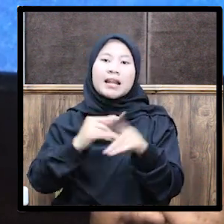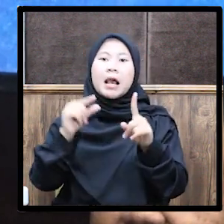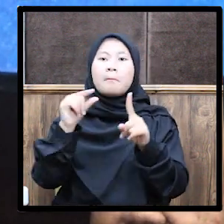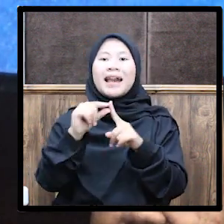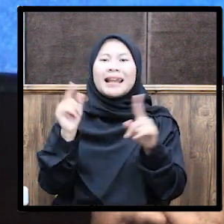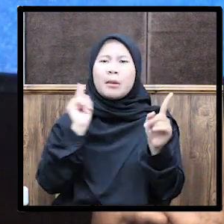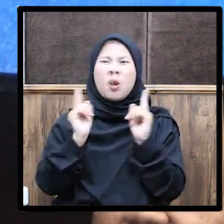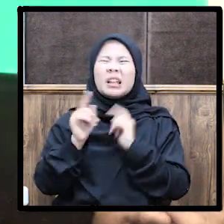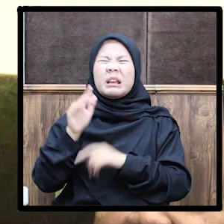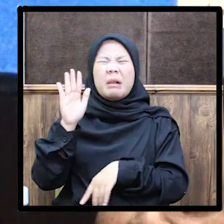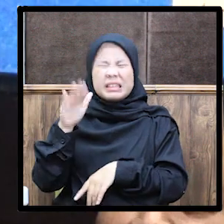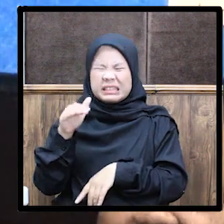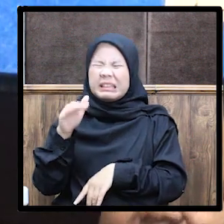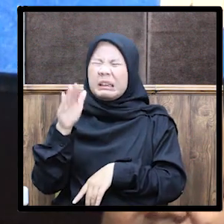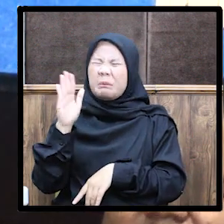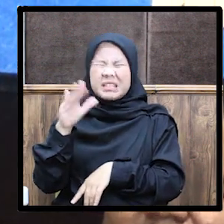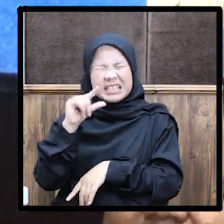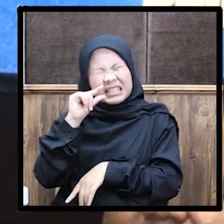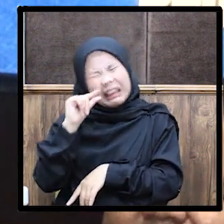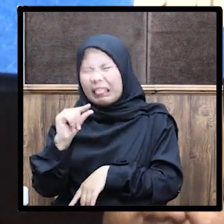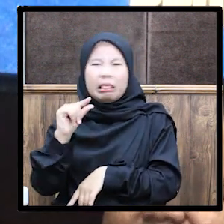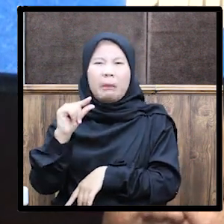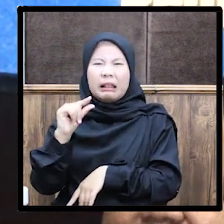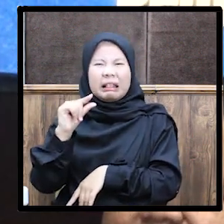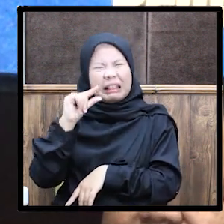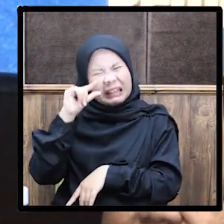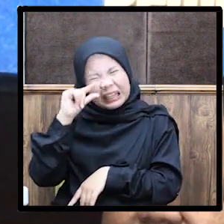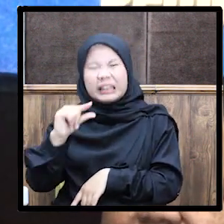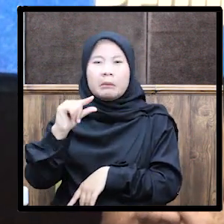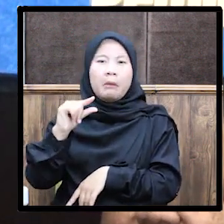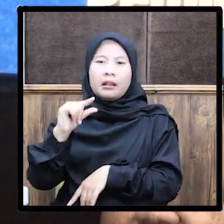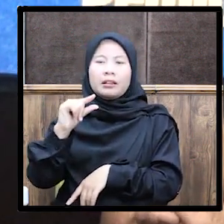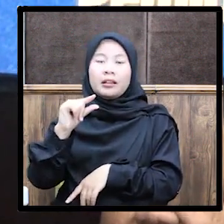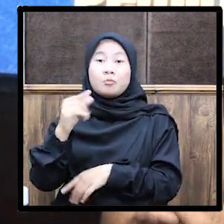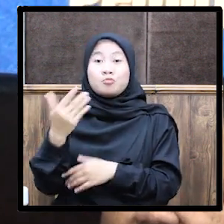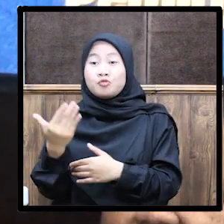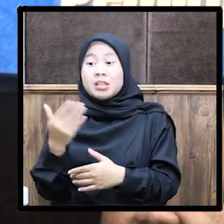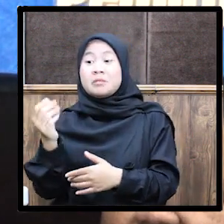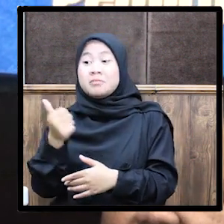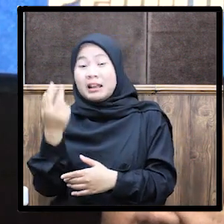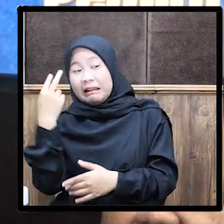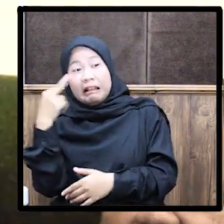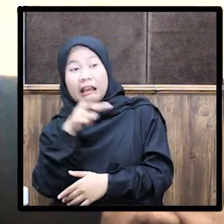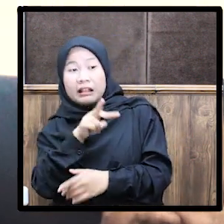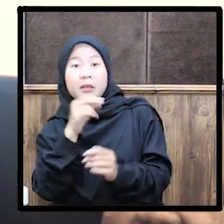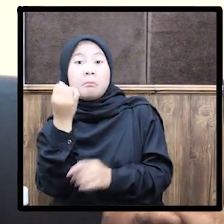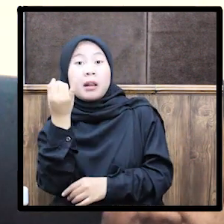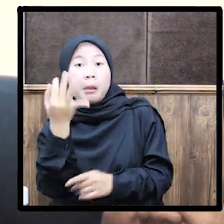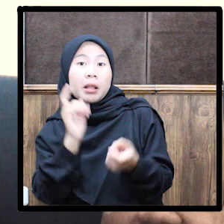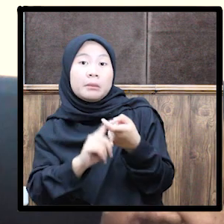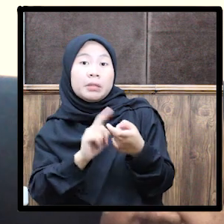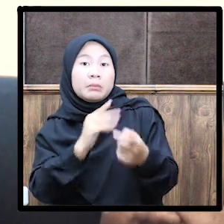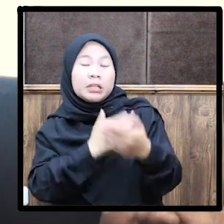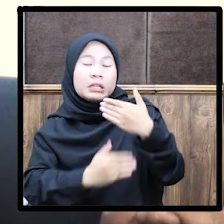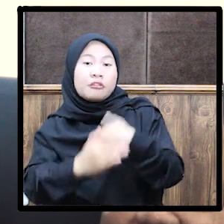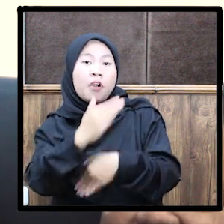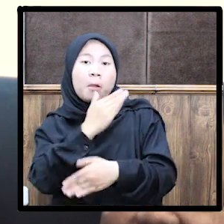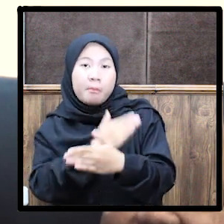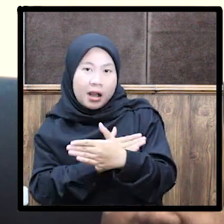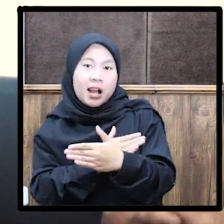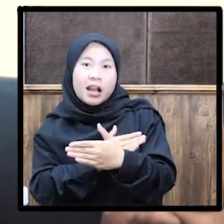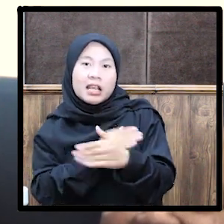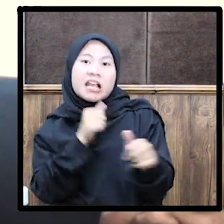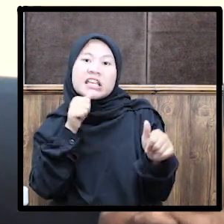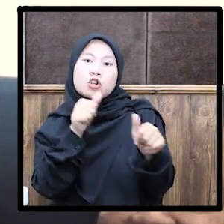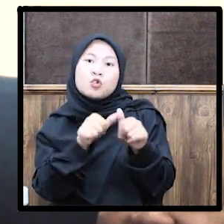politik masih sangat minim gitu ya. Kita bisa cek berapa kawan-kawan difabel yang masuk partai politik juga masih sangat